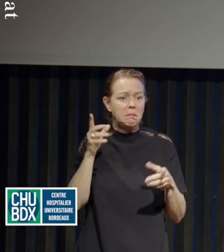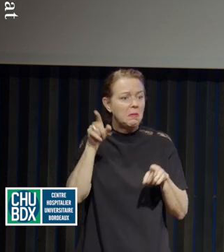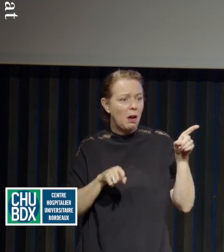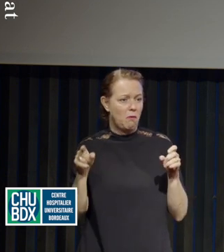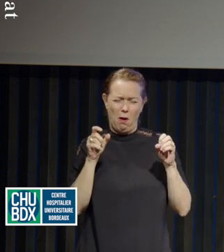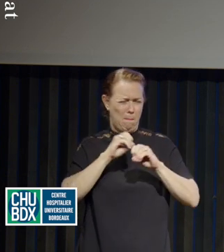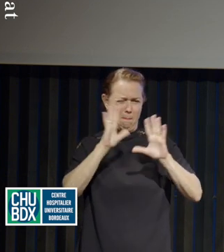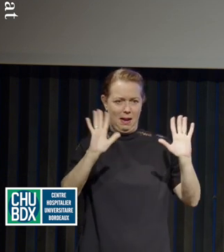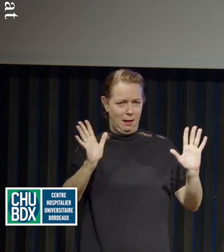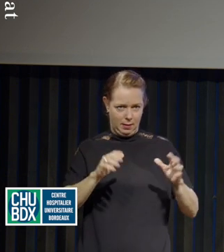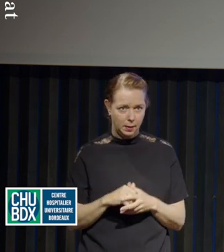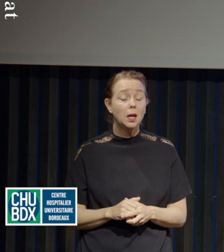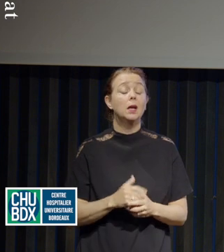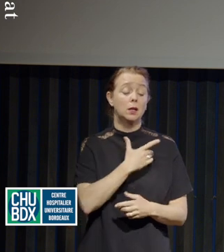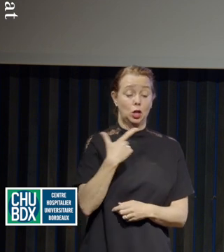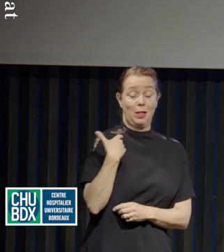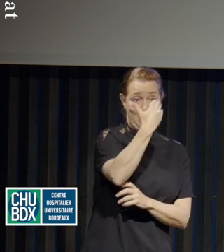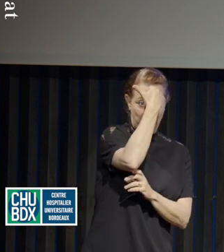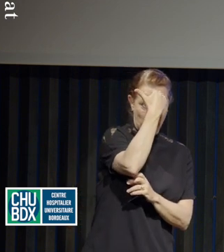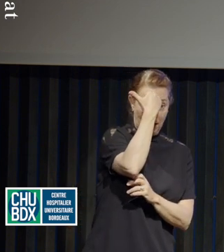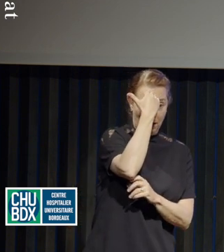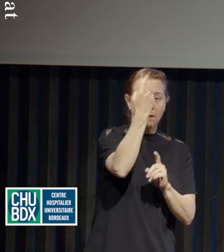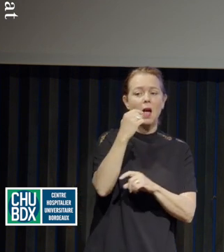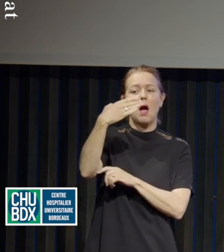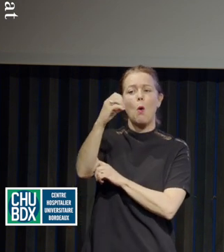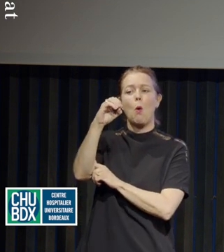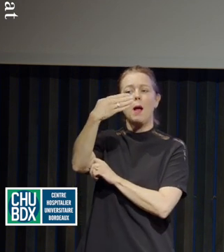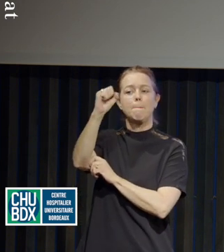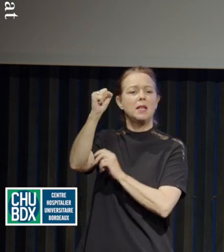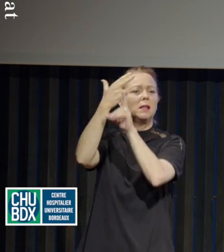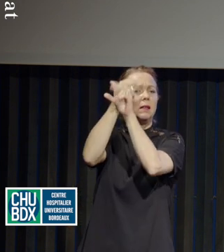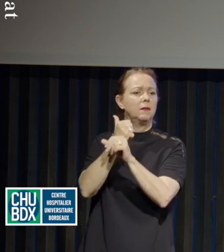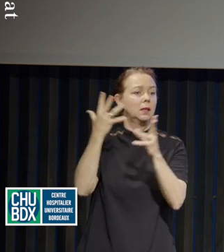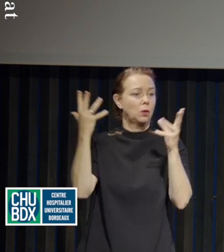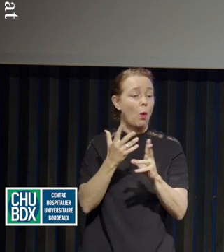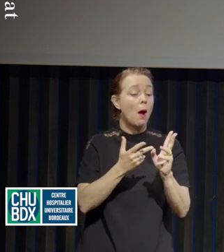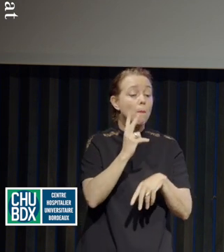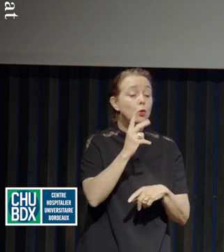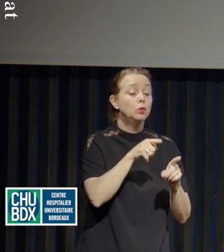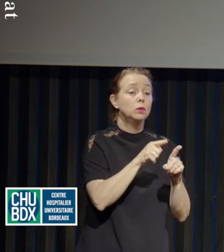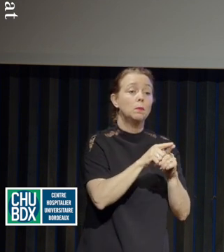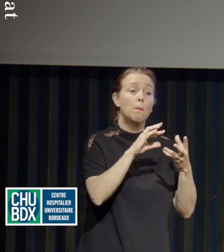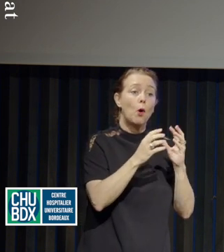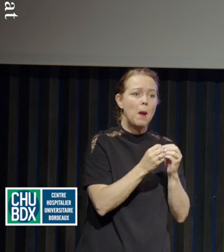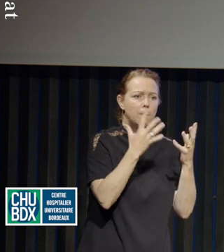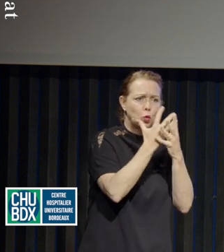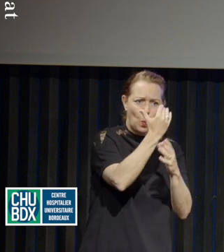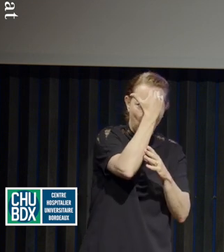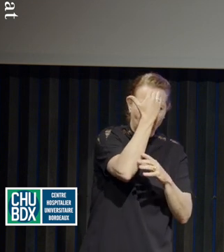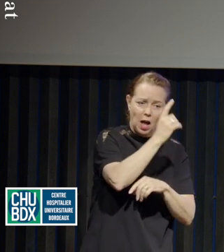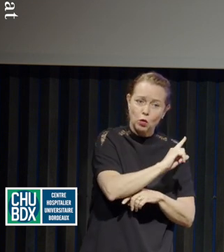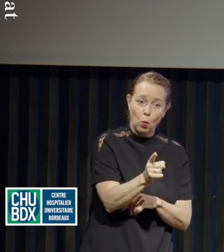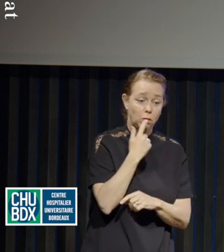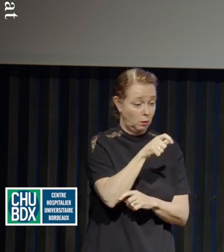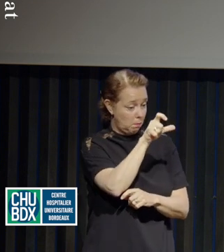très claires. La santé mentale est définie par l'OMS comme étant plus que l'absence de trouble mental. Il s'agit d'un état